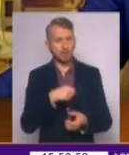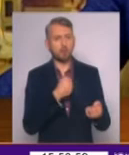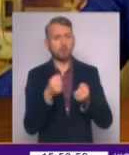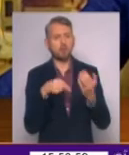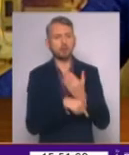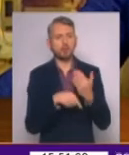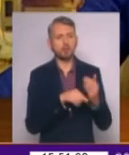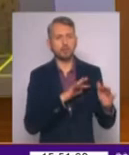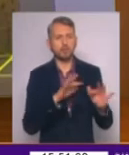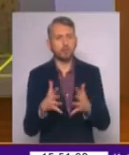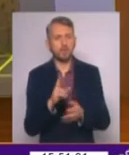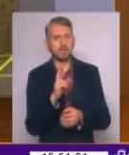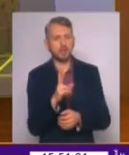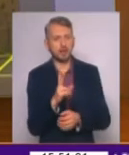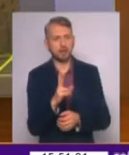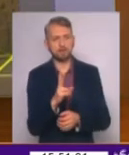корупцією відбувається, як